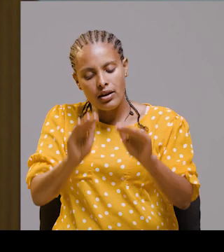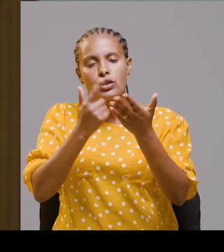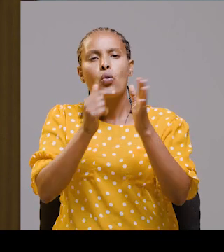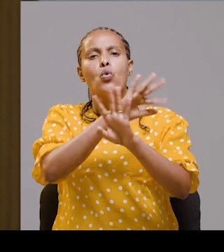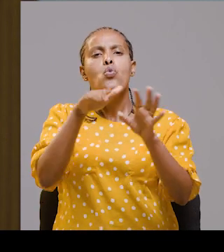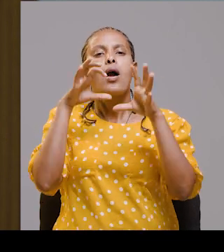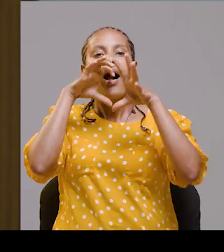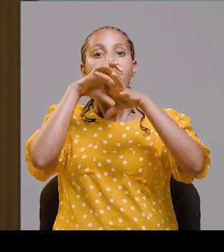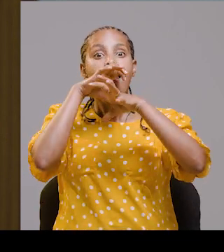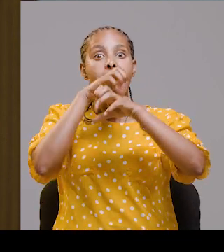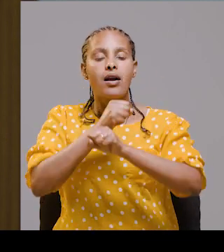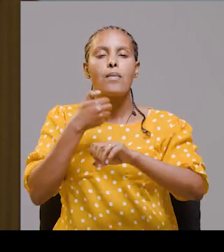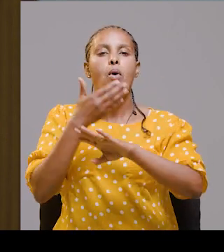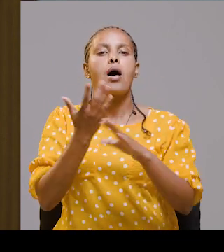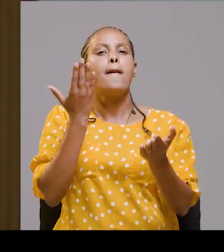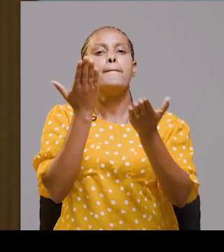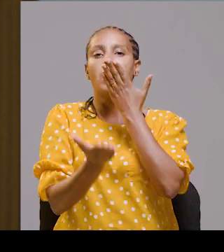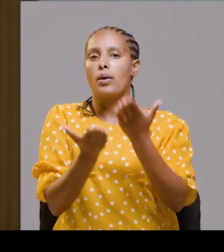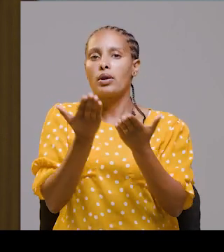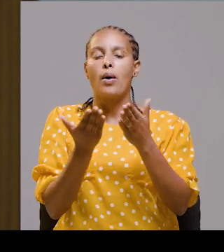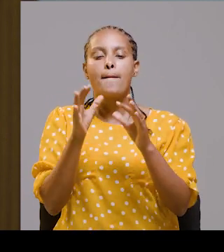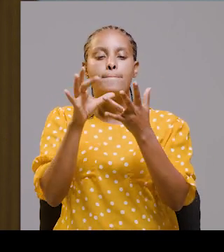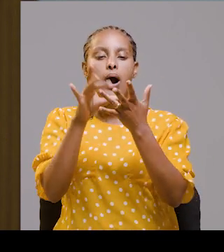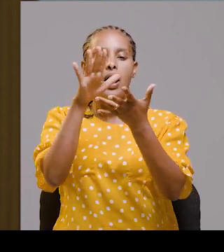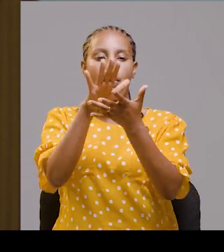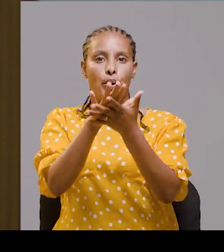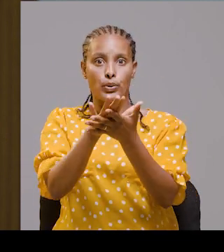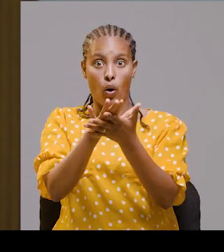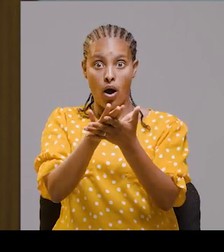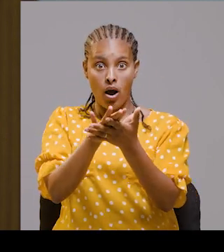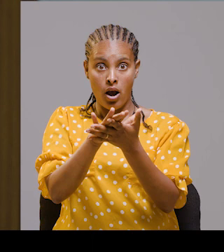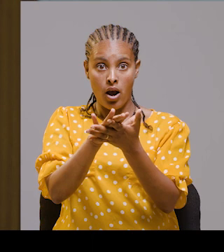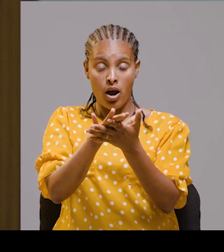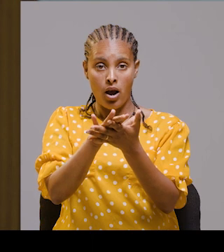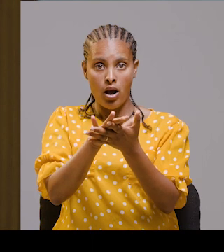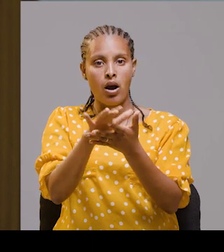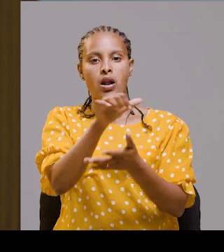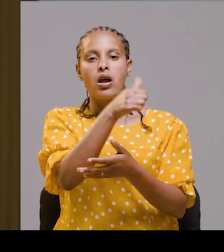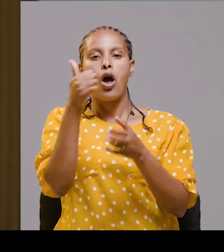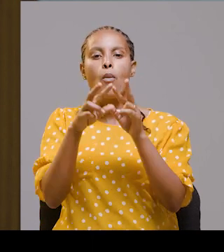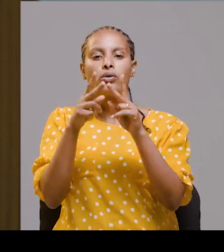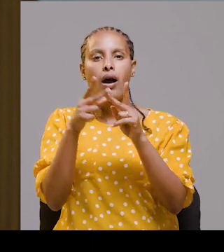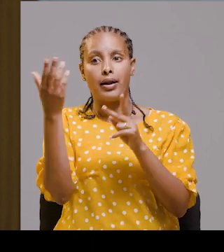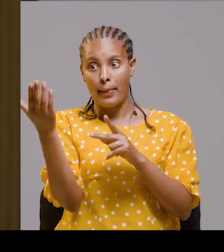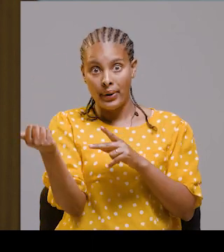ካለቀ በኋላ ደግሞ ምናልባት ባለቤቷ ወይም ደግሞ የተዳራጋር ሌላ ቦታ